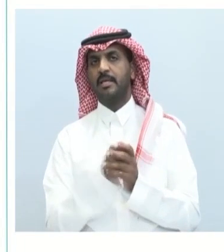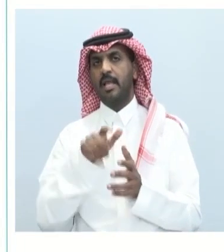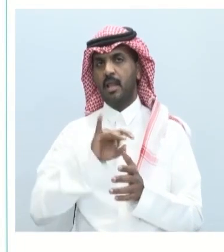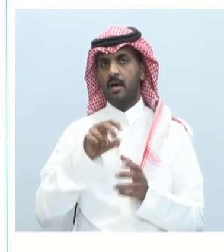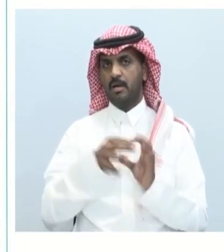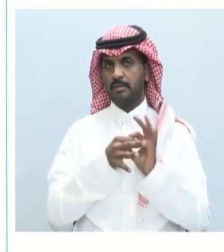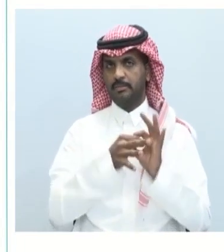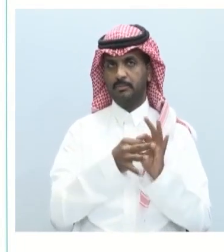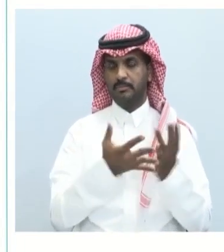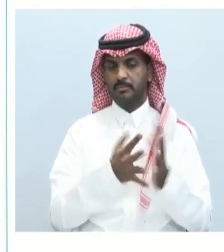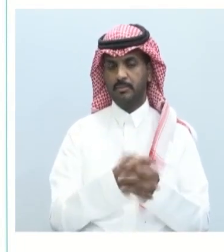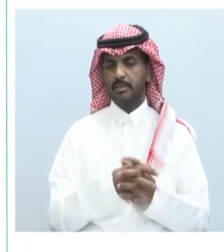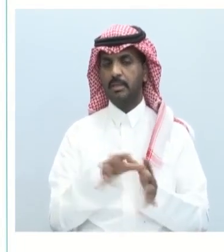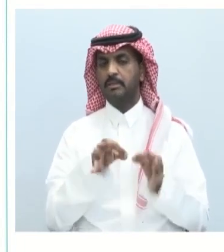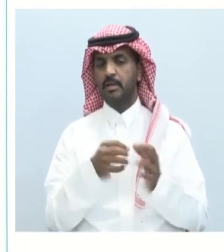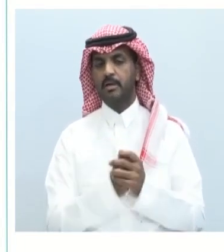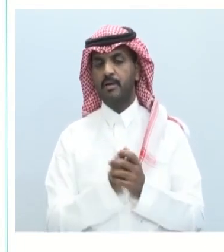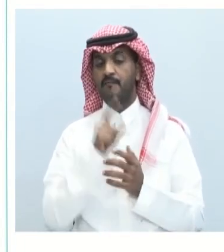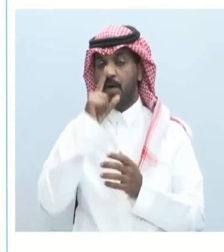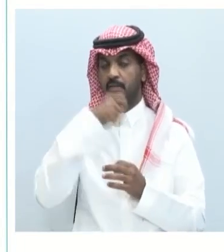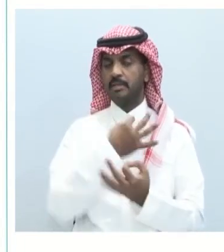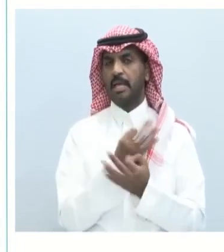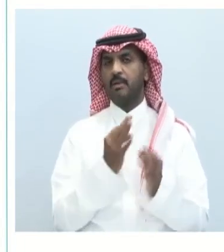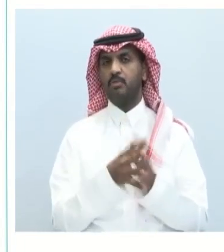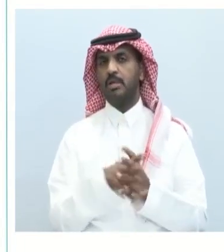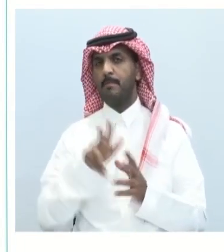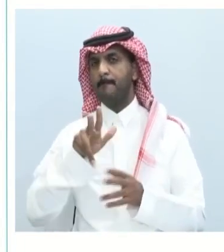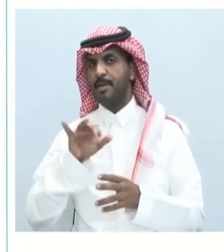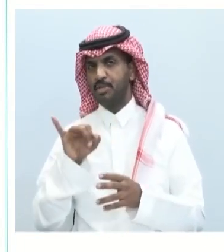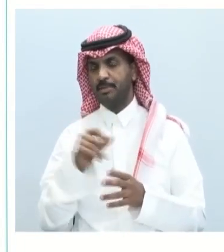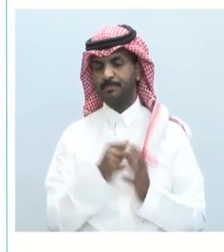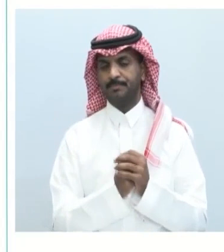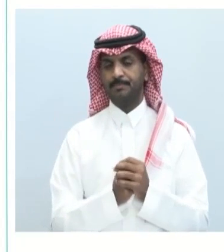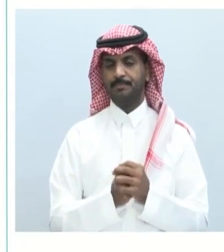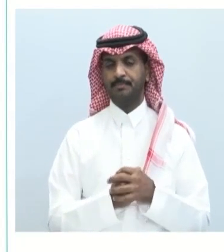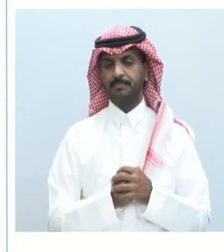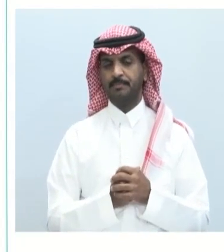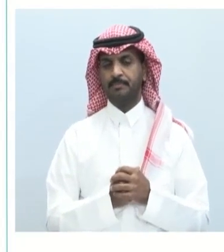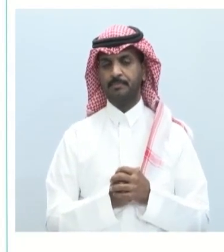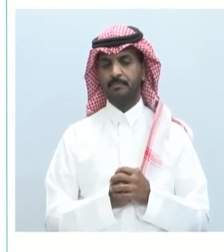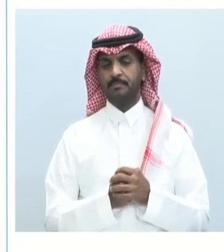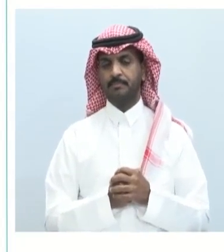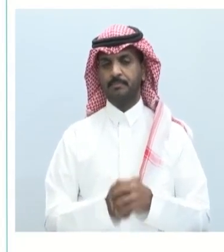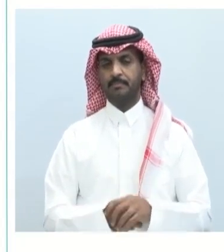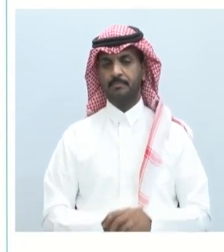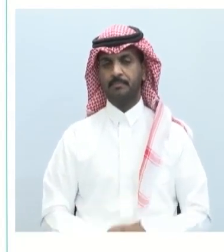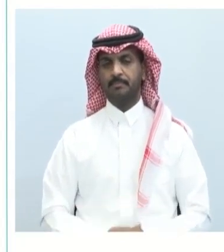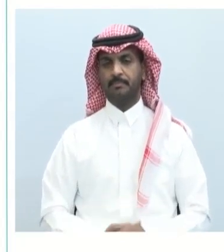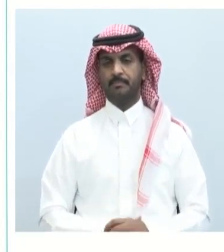نقوم باختيار فرض التكامل المرجعي ونضغط بعد ذلك على انشاء